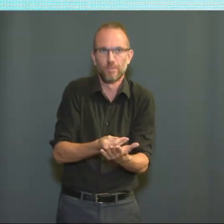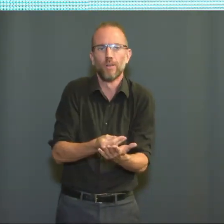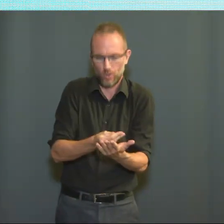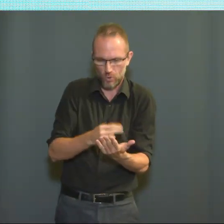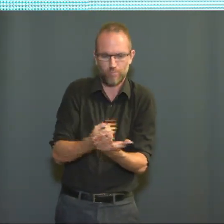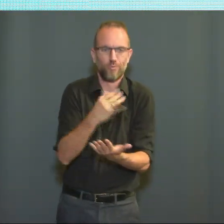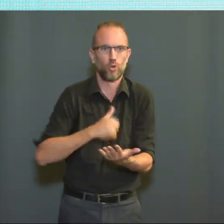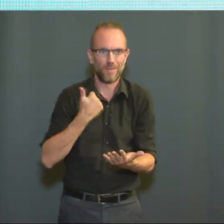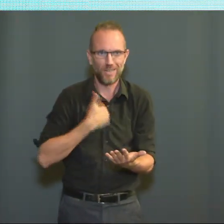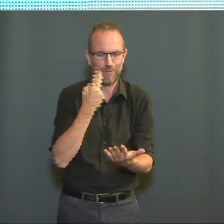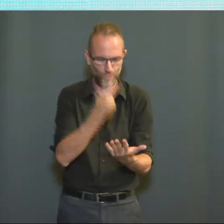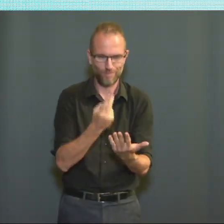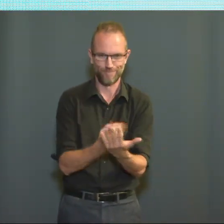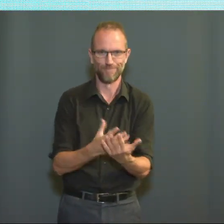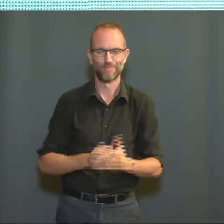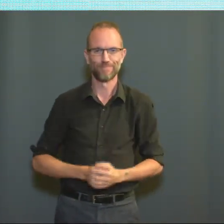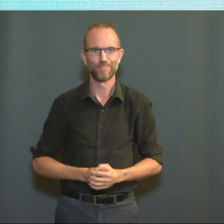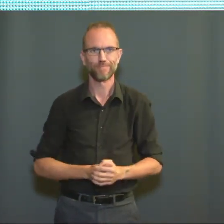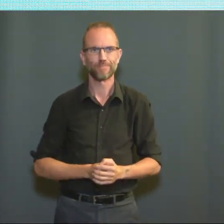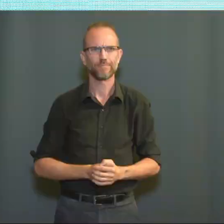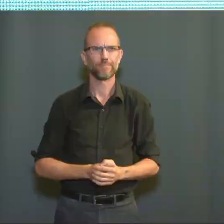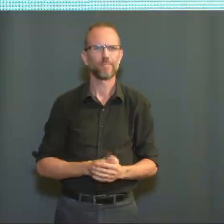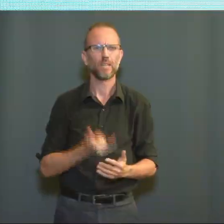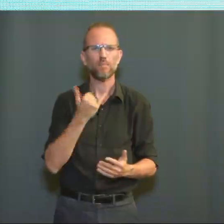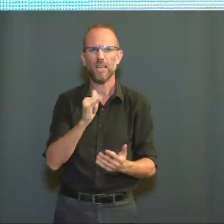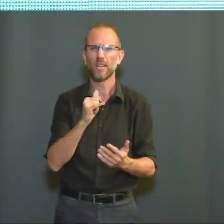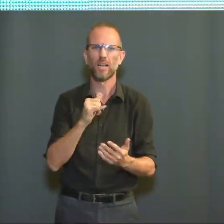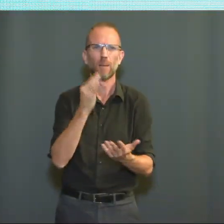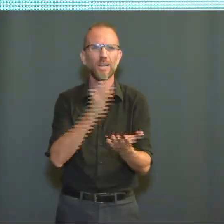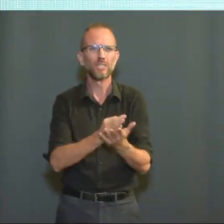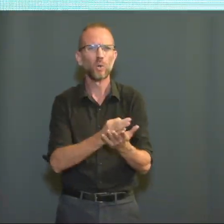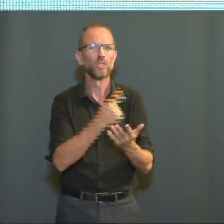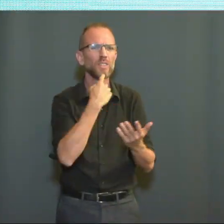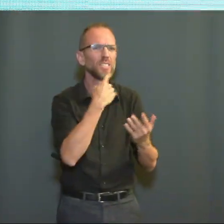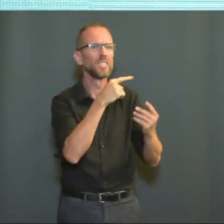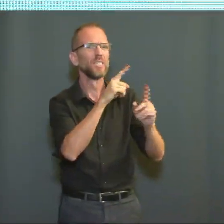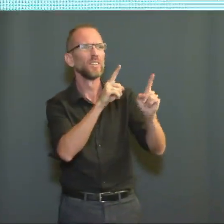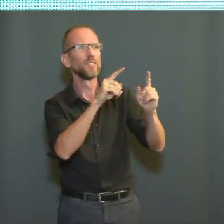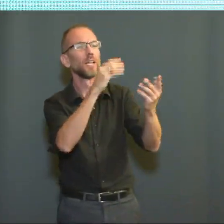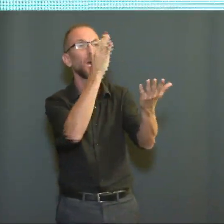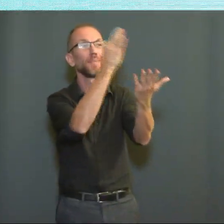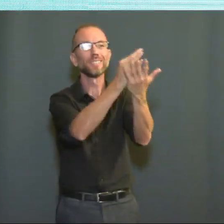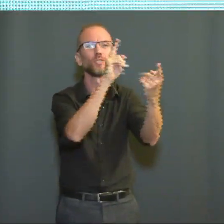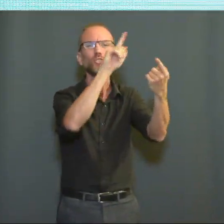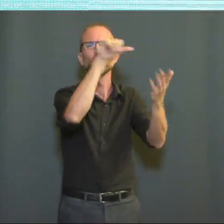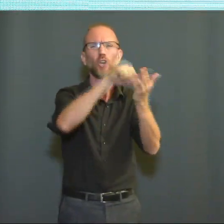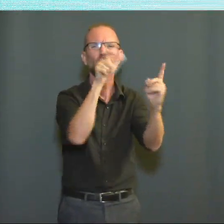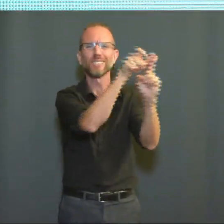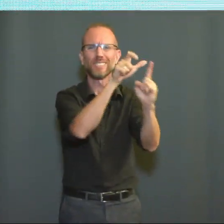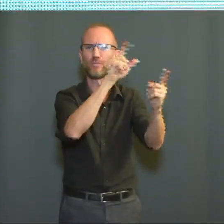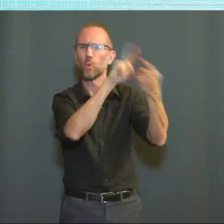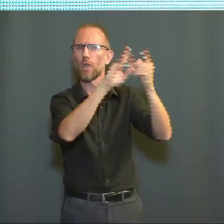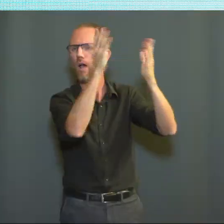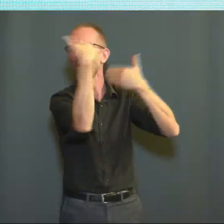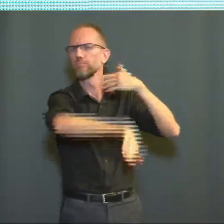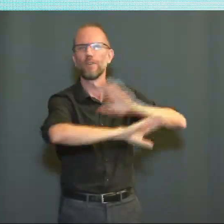L'application ne remplacera pas le centre de contact. Par conséquent, si vous êtes contacté par le centre de contact,